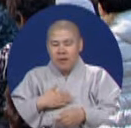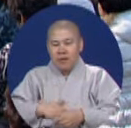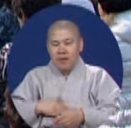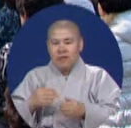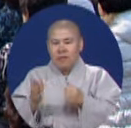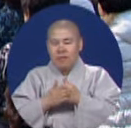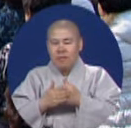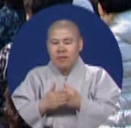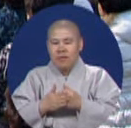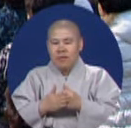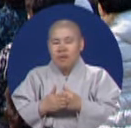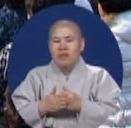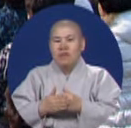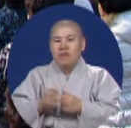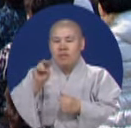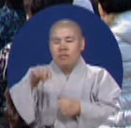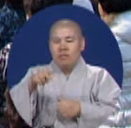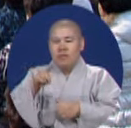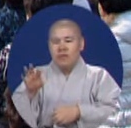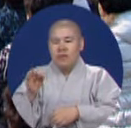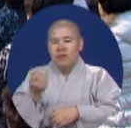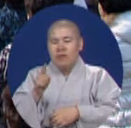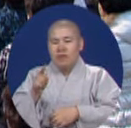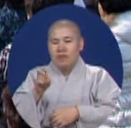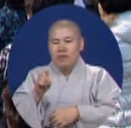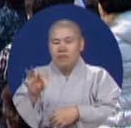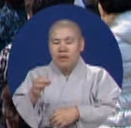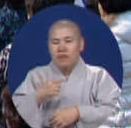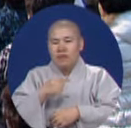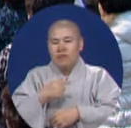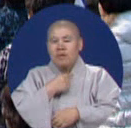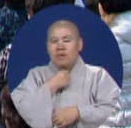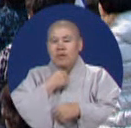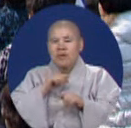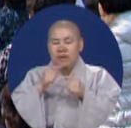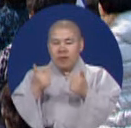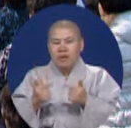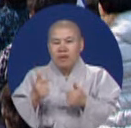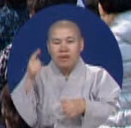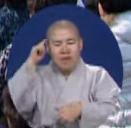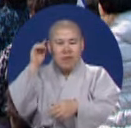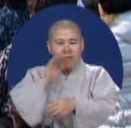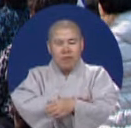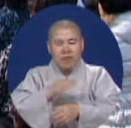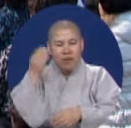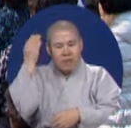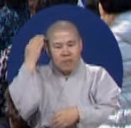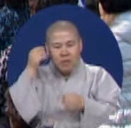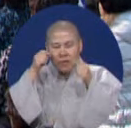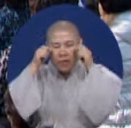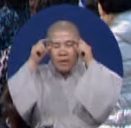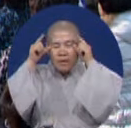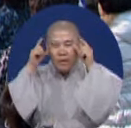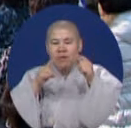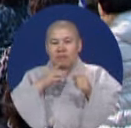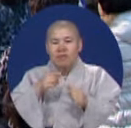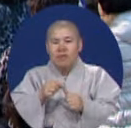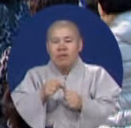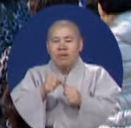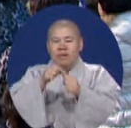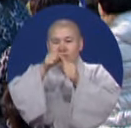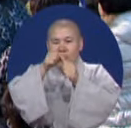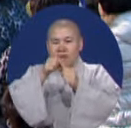걸 구하는 게 아니라 반야바라밀 안욕따라 삼맥삼보리 그 반야보리 그 깨달음만을 구하는 거예요. 요게